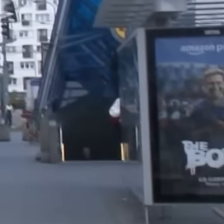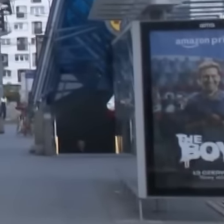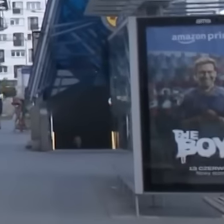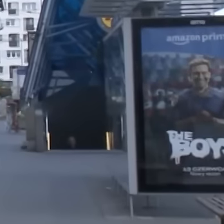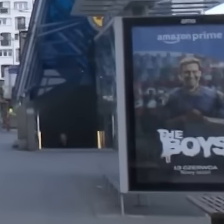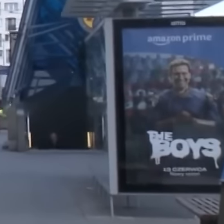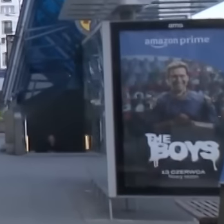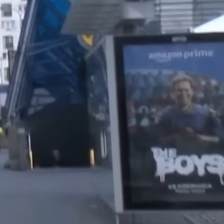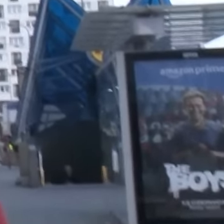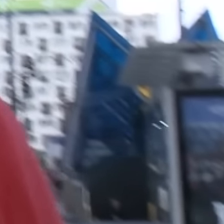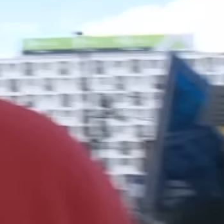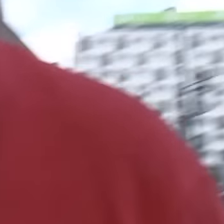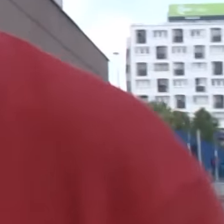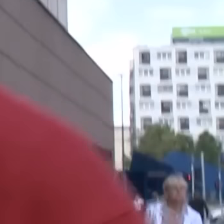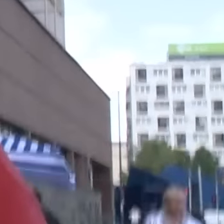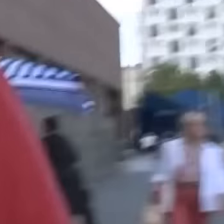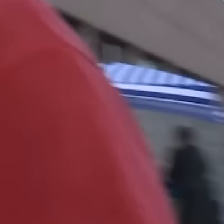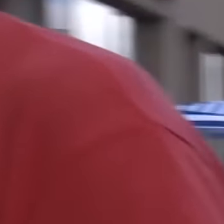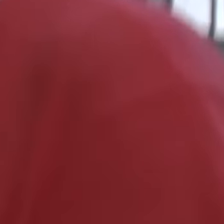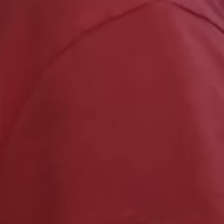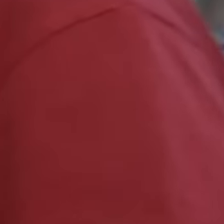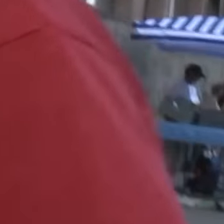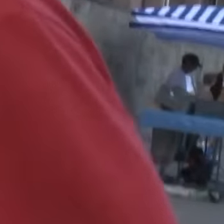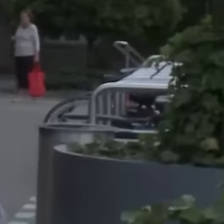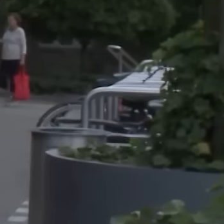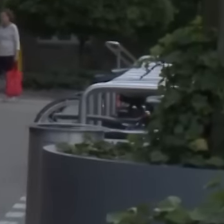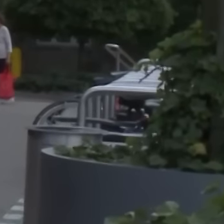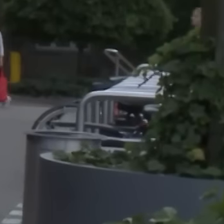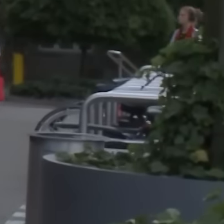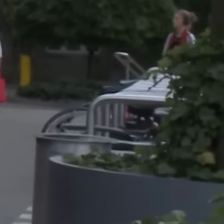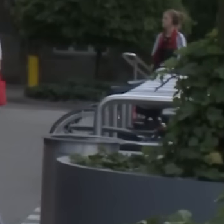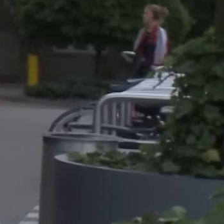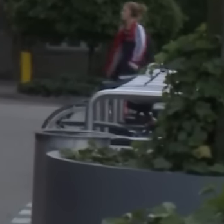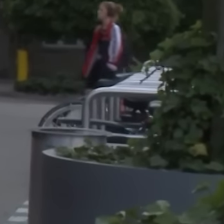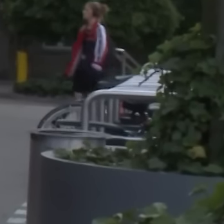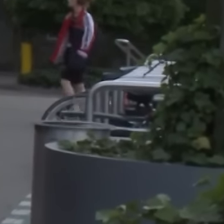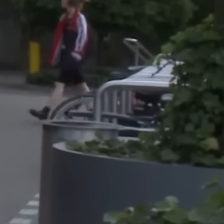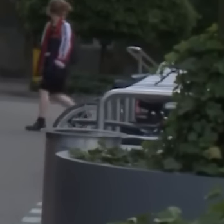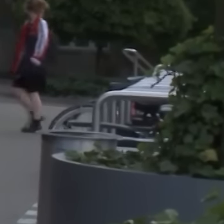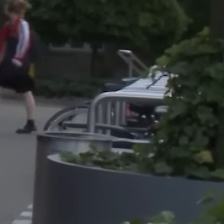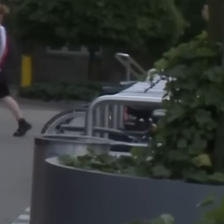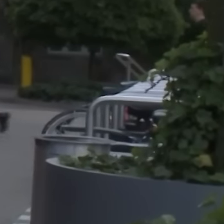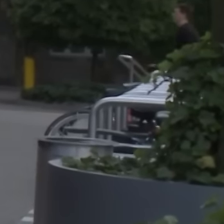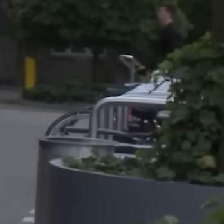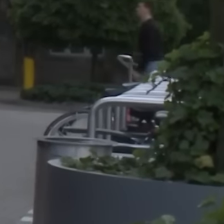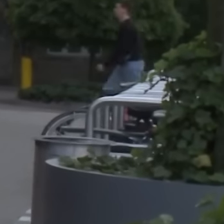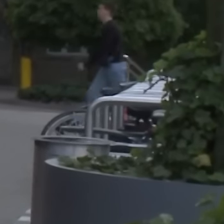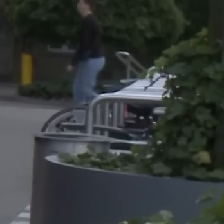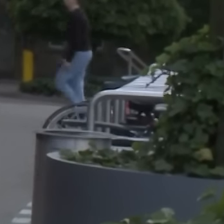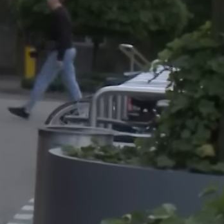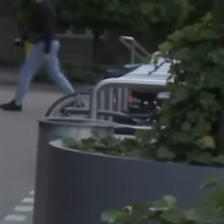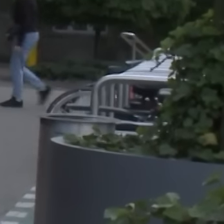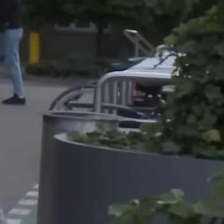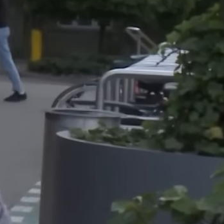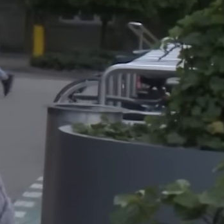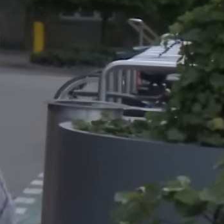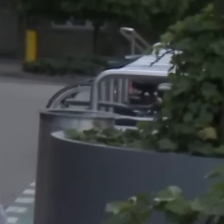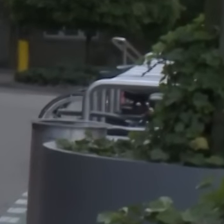migracyjny. Dlaczego ukrył? Tak. Bo on jest sam winien wszystkiego. Powinni aresztować tych, którzy ich aresztowali, tych